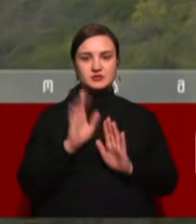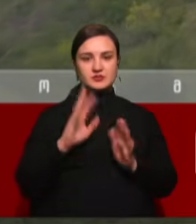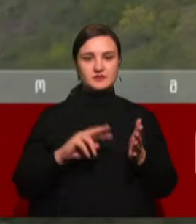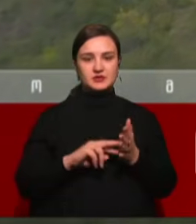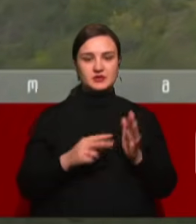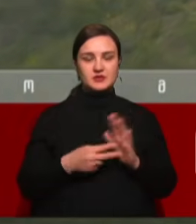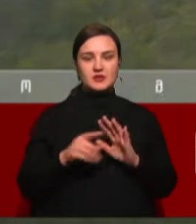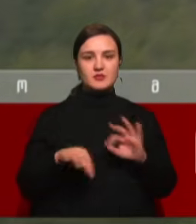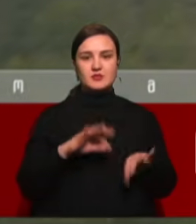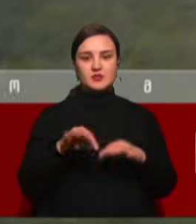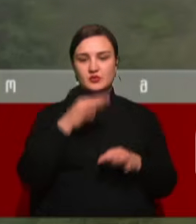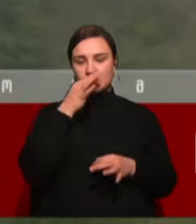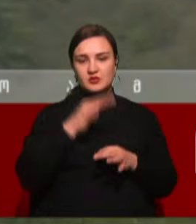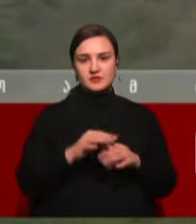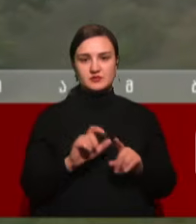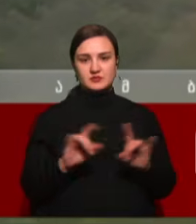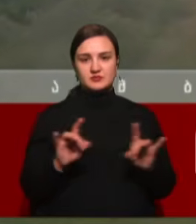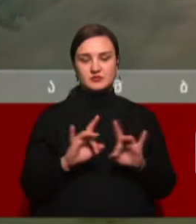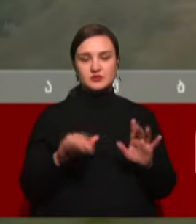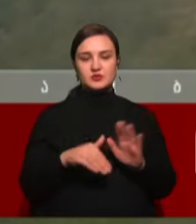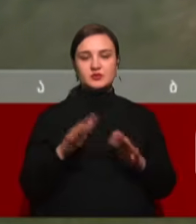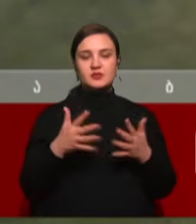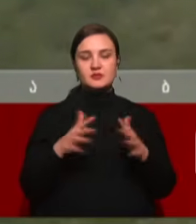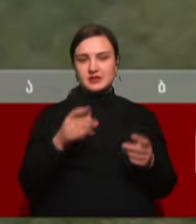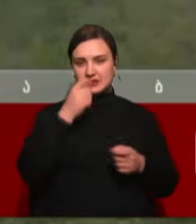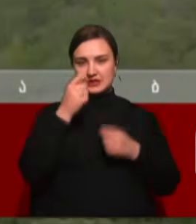ამ პროექტის ორგანიზატორები განმარტავენ, რომ უფრო მეტი